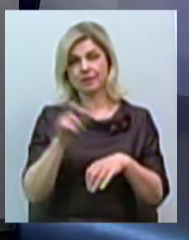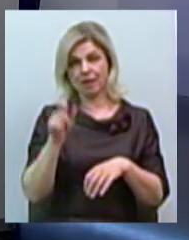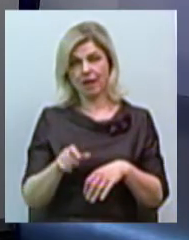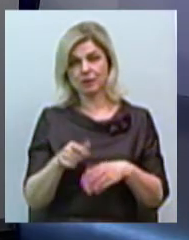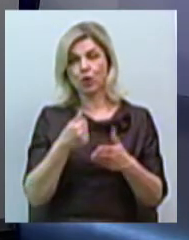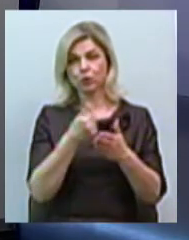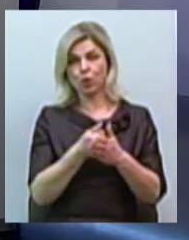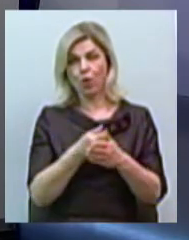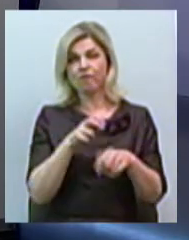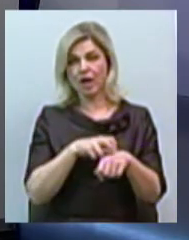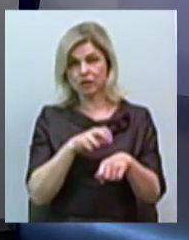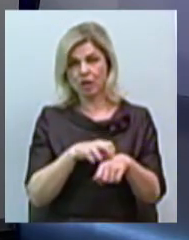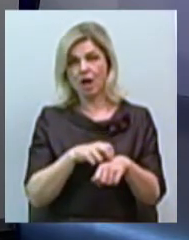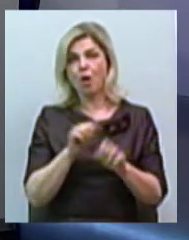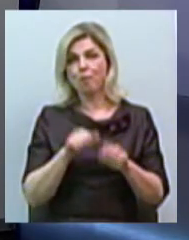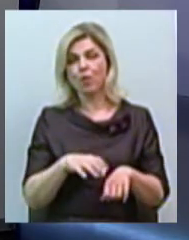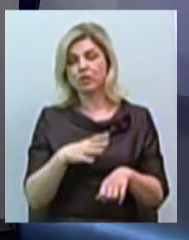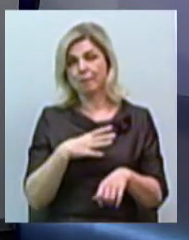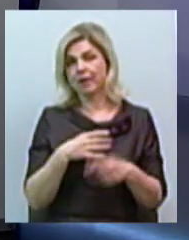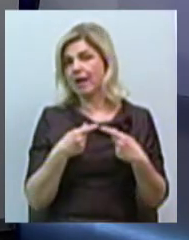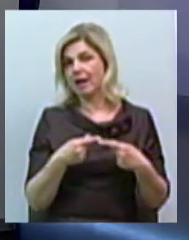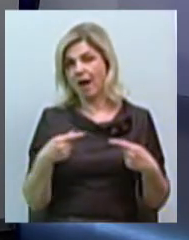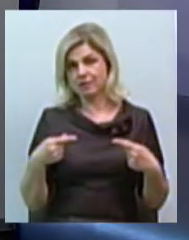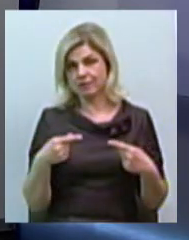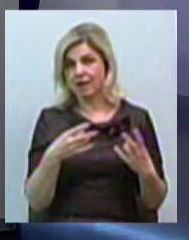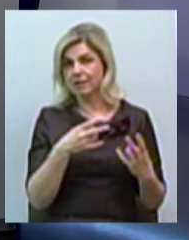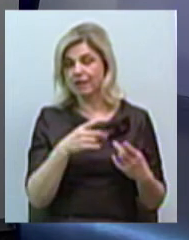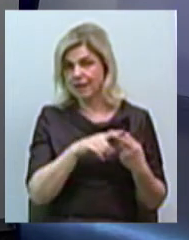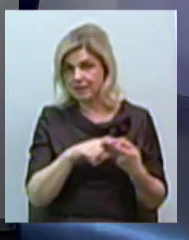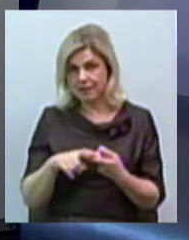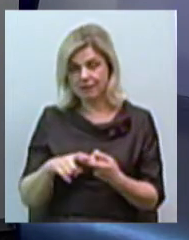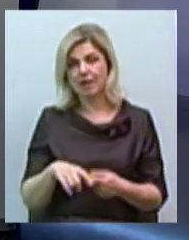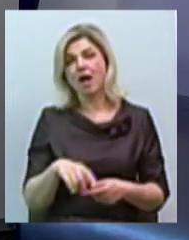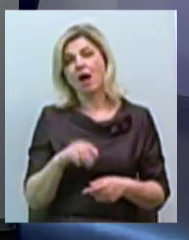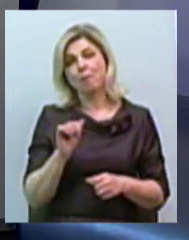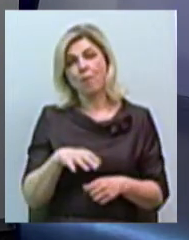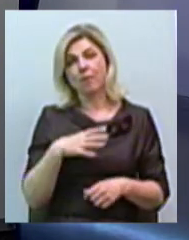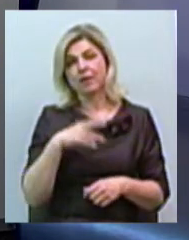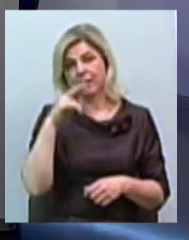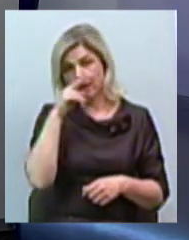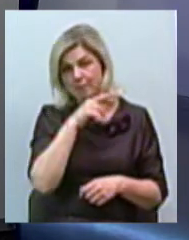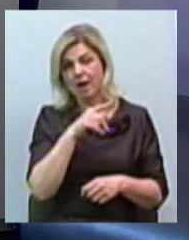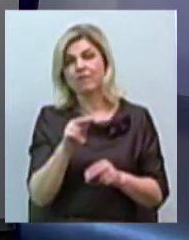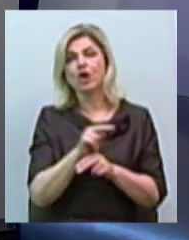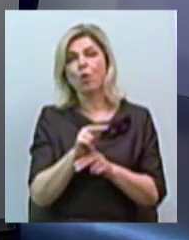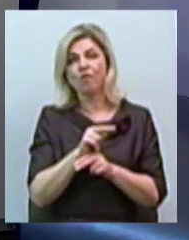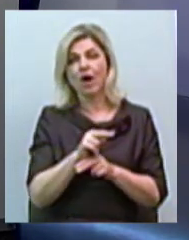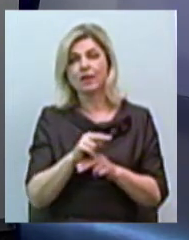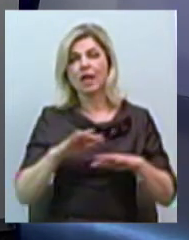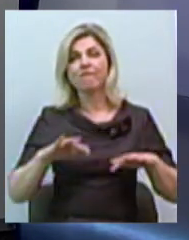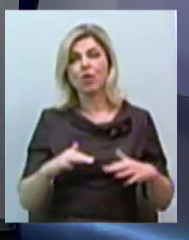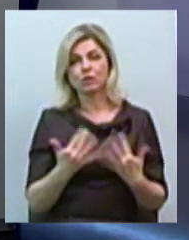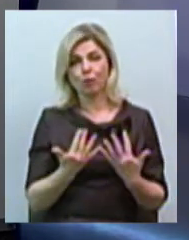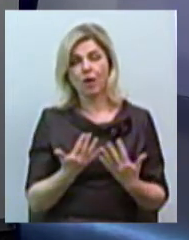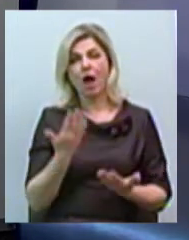мати різні наслідки, залежно від загрози. Одна справа – неправильно лікувати застуду. Але якщо йдеться